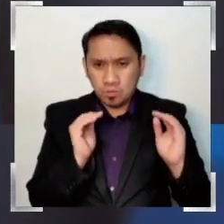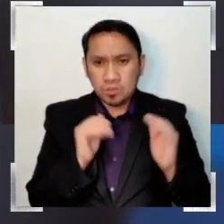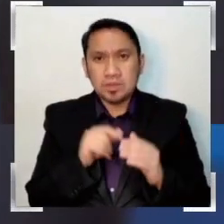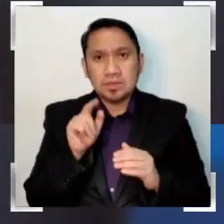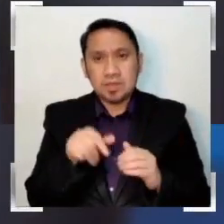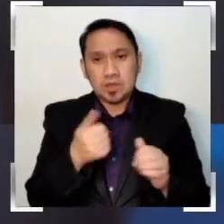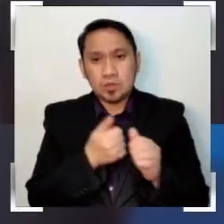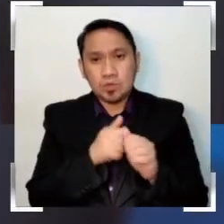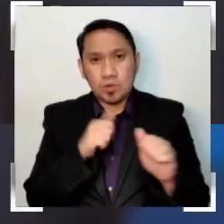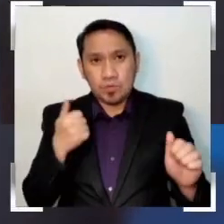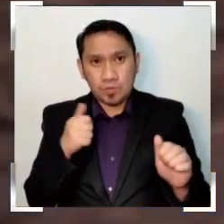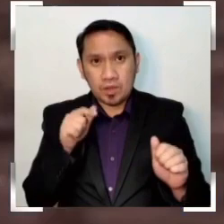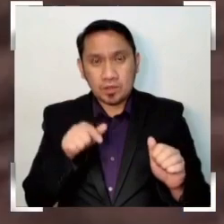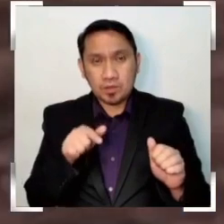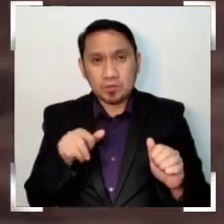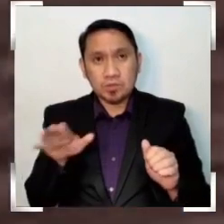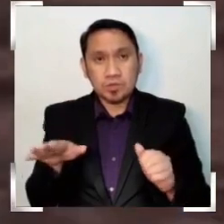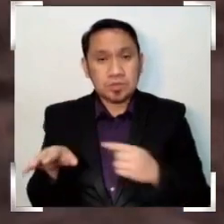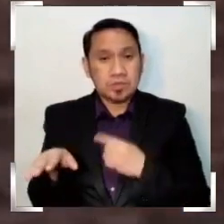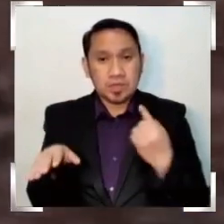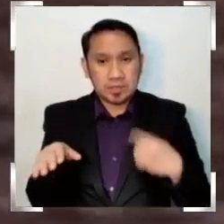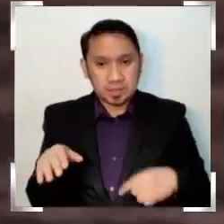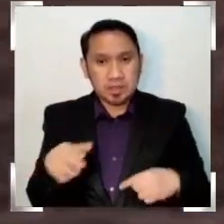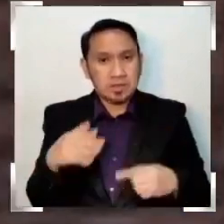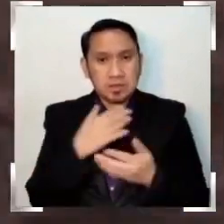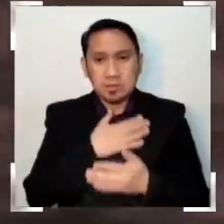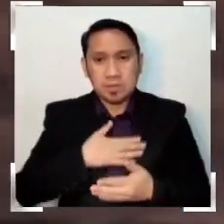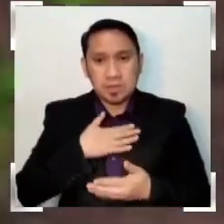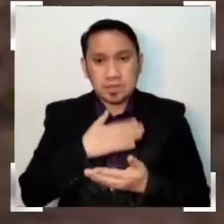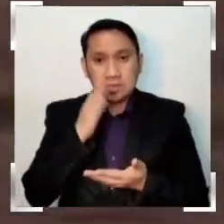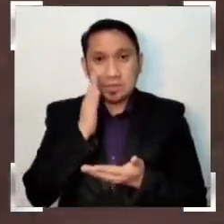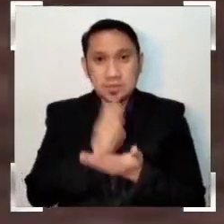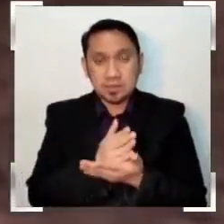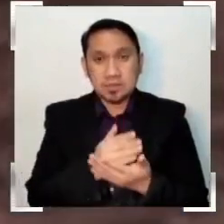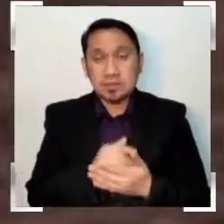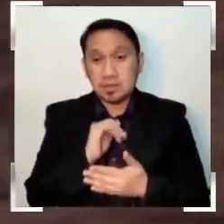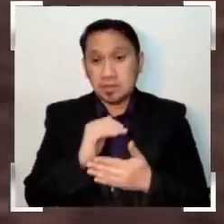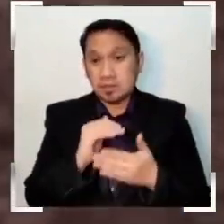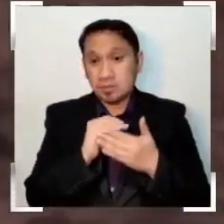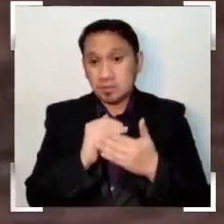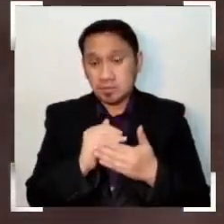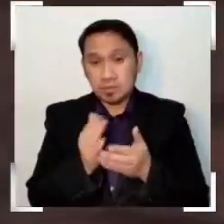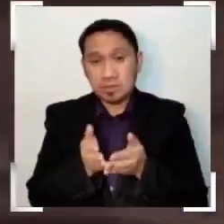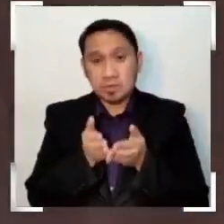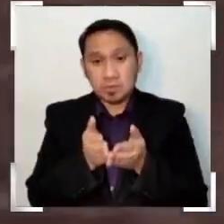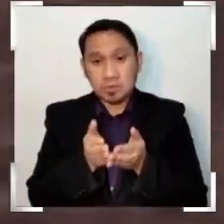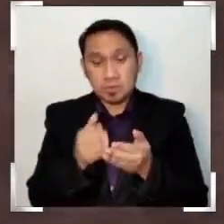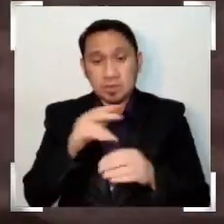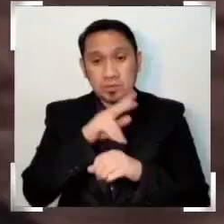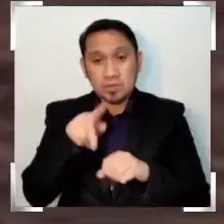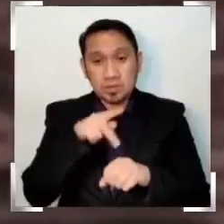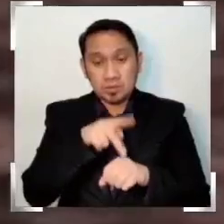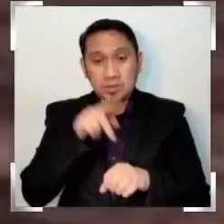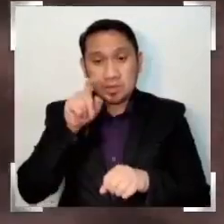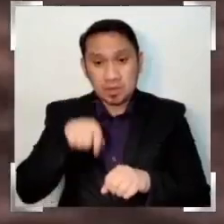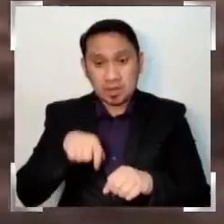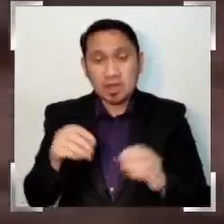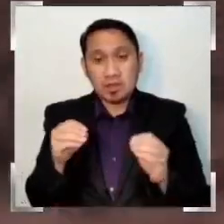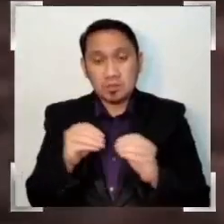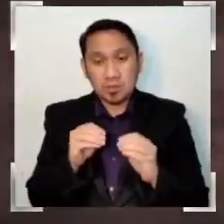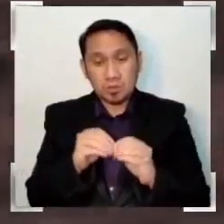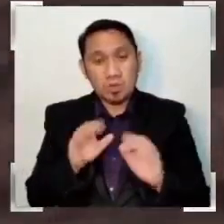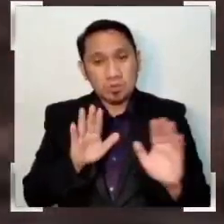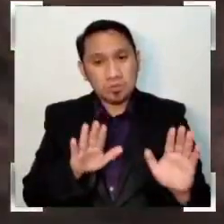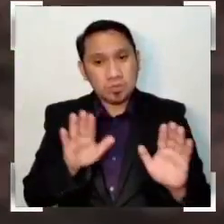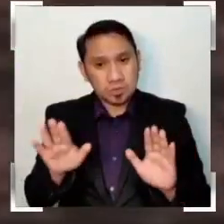mga ganitong hakbang ang China. Kung haharangin daw ang mga barko ng Pilipinas, dapat maging mas mahinahon ang China kaysa